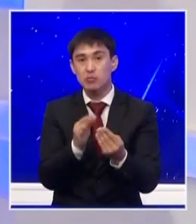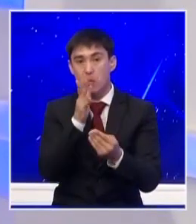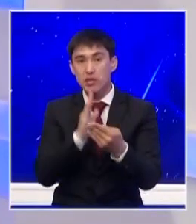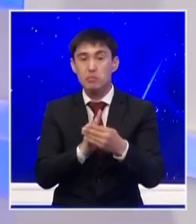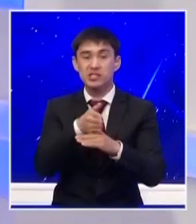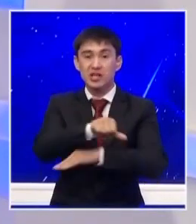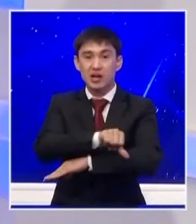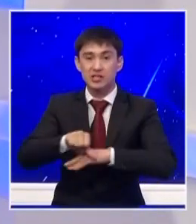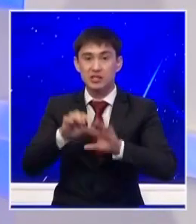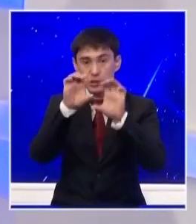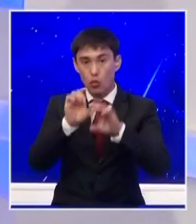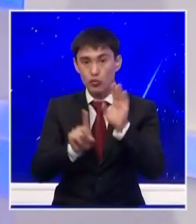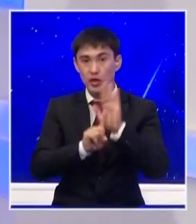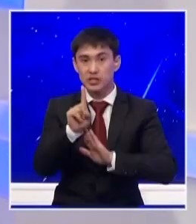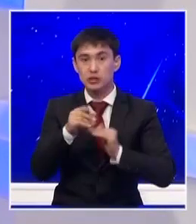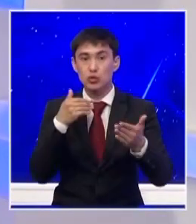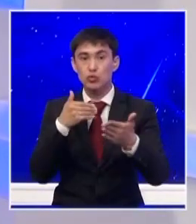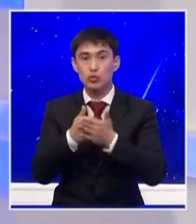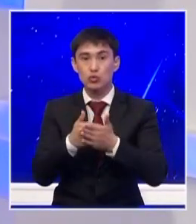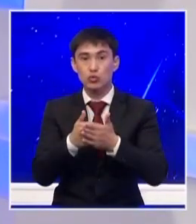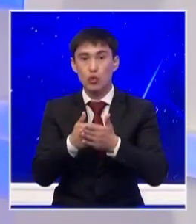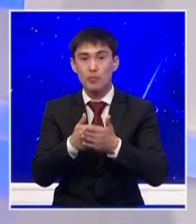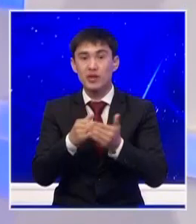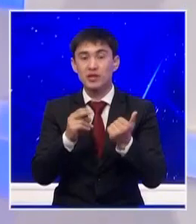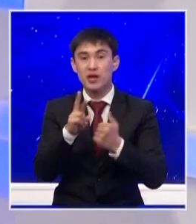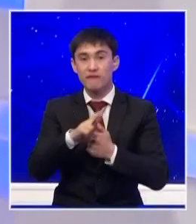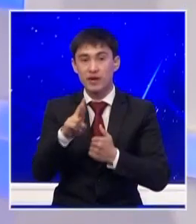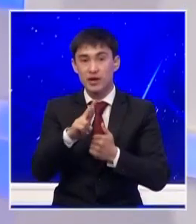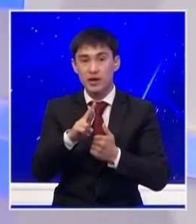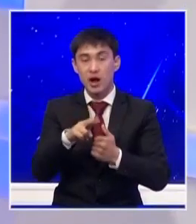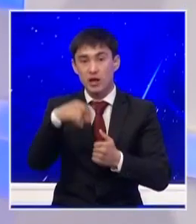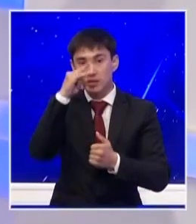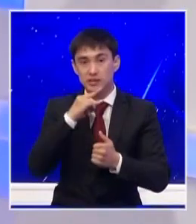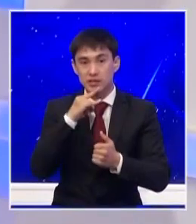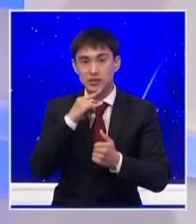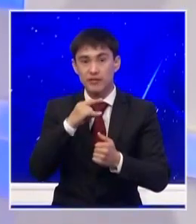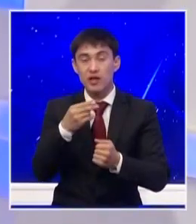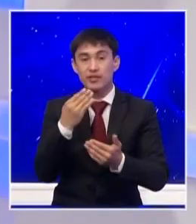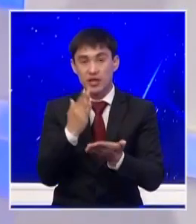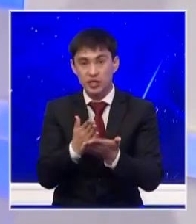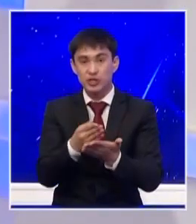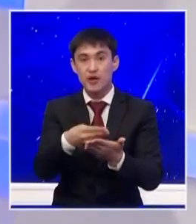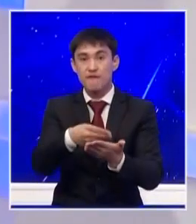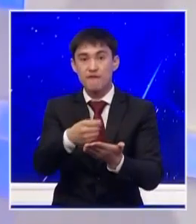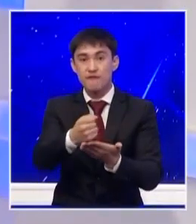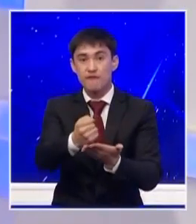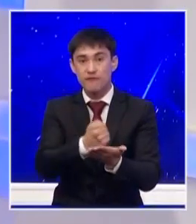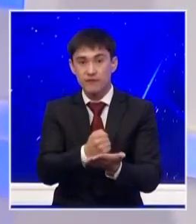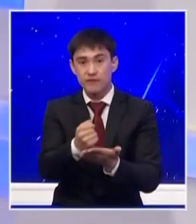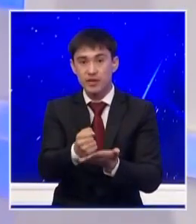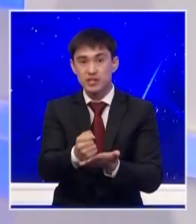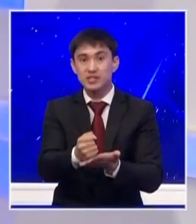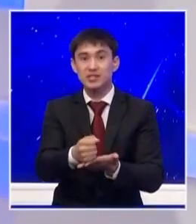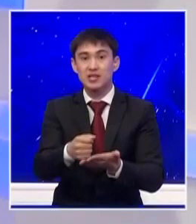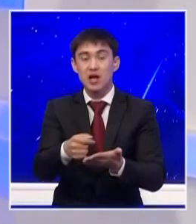границы данный закон вступил в силу с конца января для казахстанцев же наличие визы при пересечении границы является